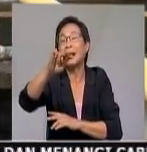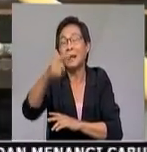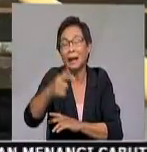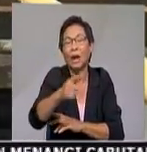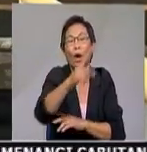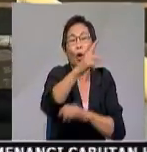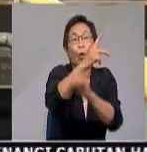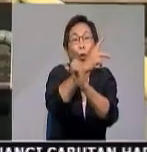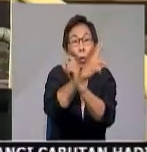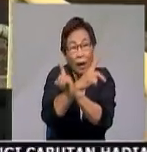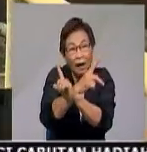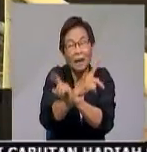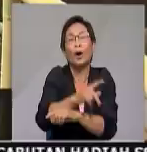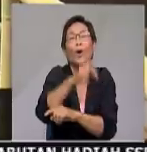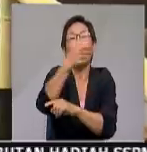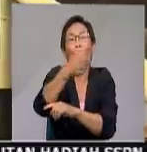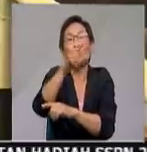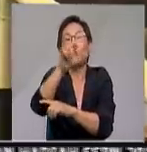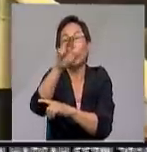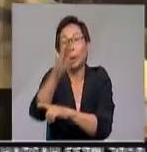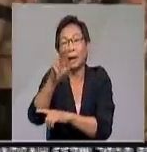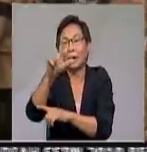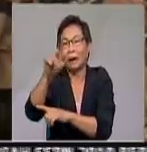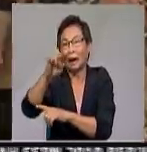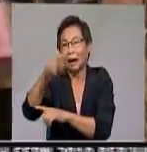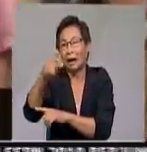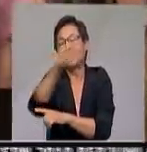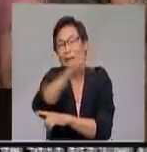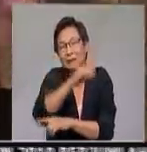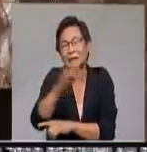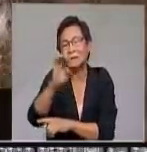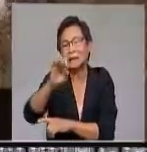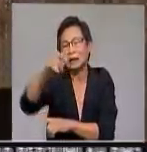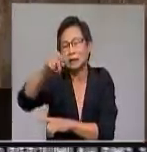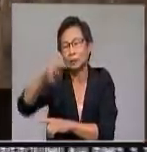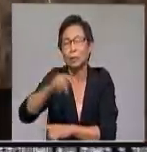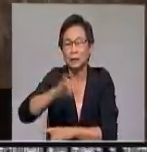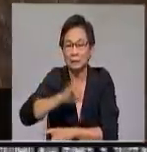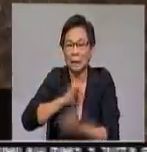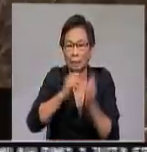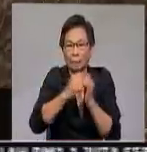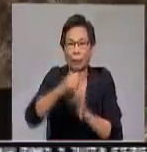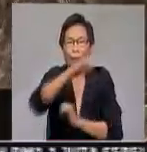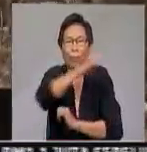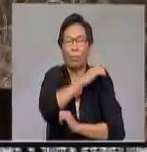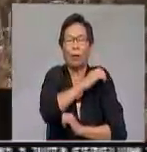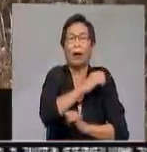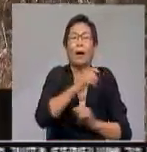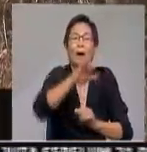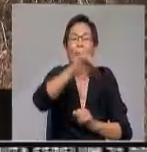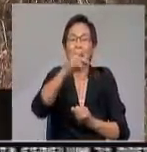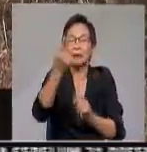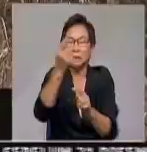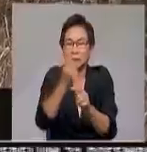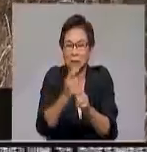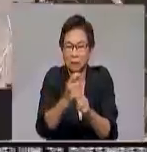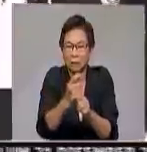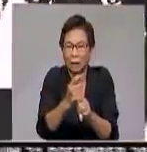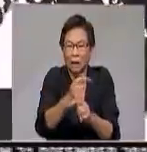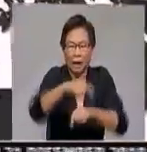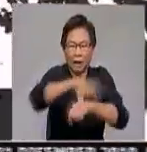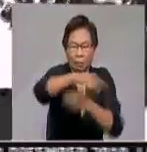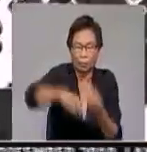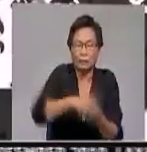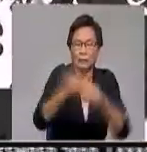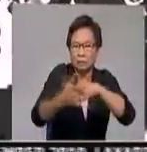Langat dan Sepang. Saya bersama pengurusi jawatan kuasa tetap alam sekitar, teknologi dan inovasi dan